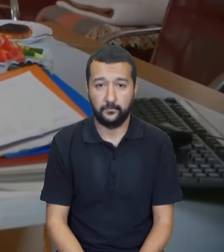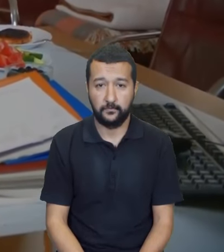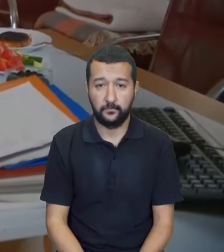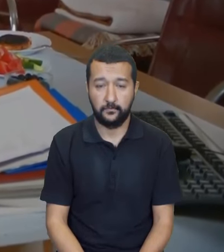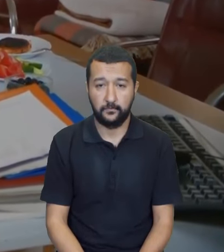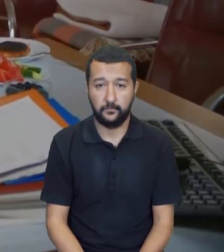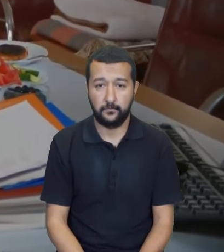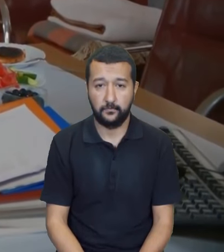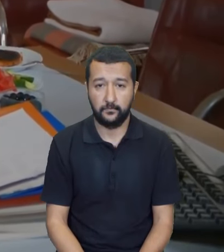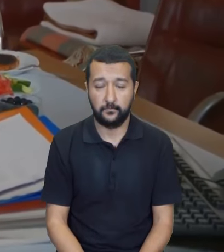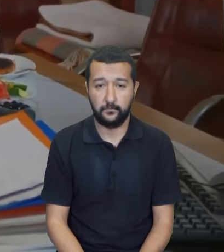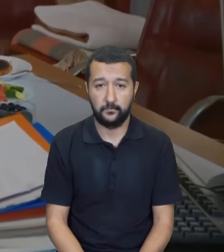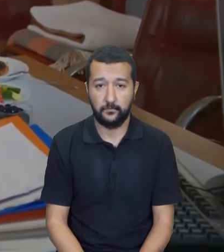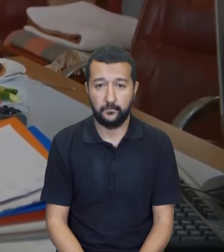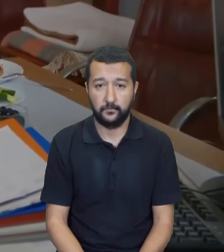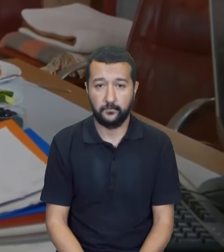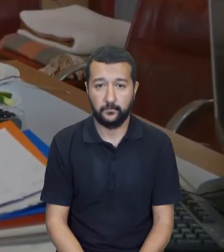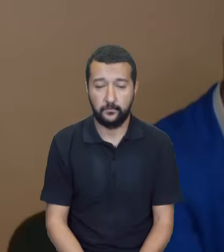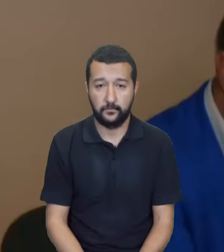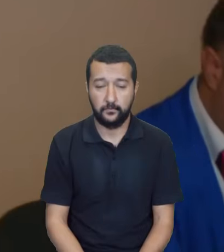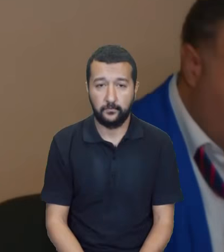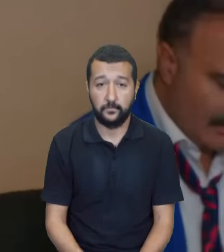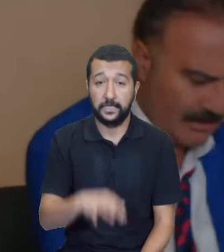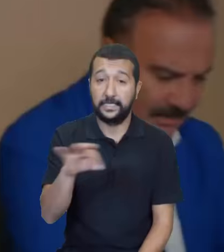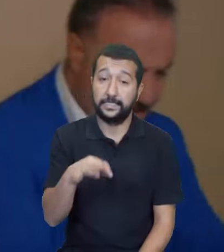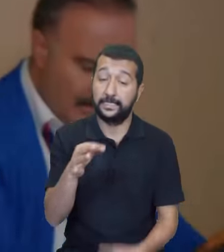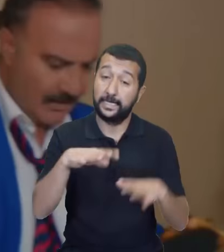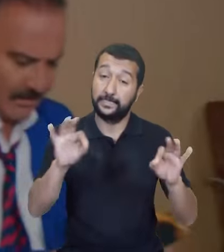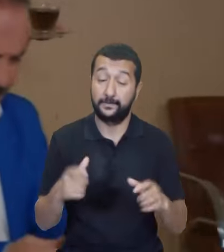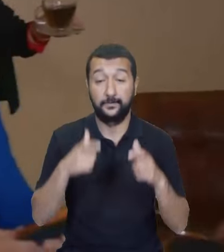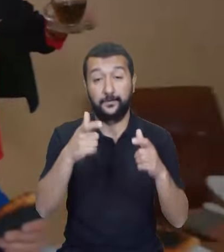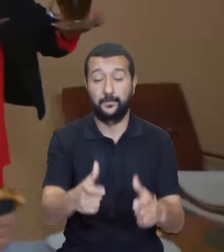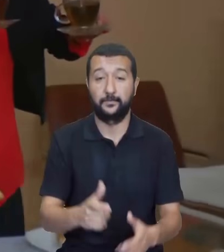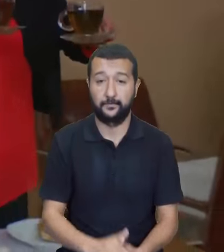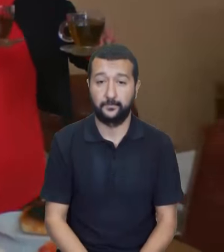Kırıkları ofis masasının altındaki çöpe atıp toparladı. Çaylar geldi.